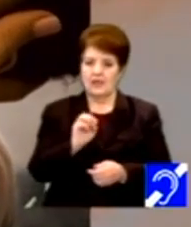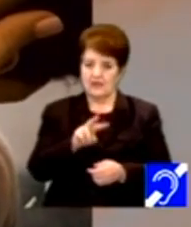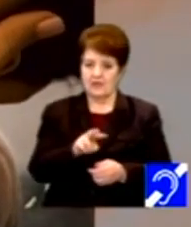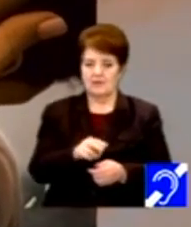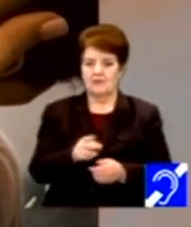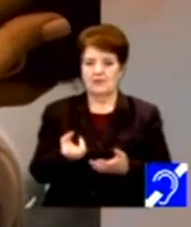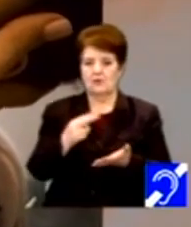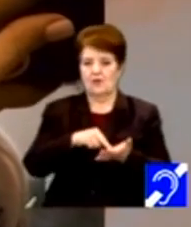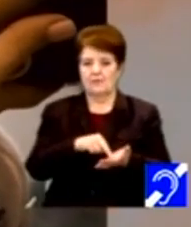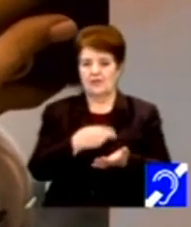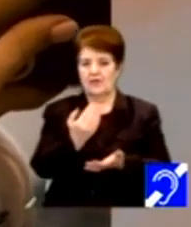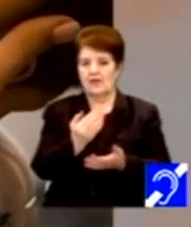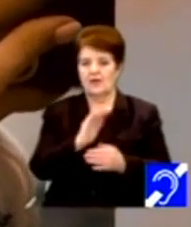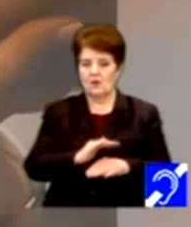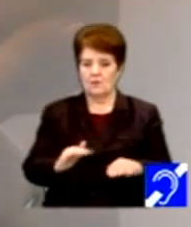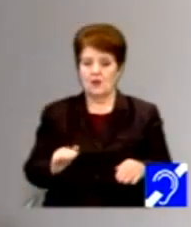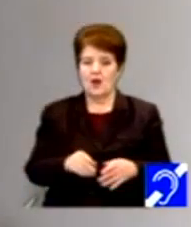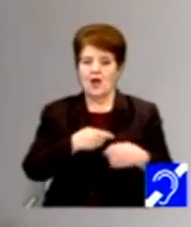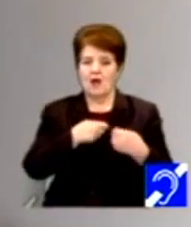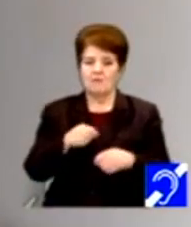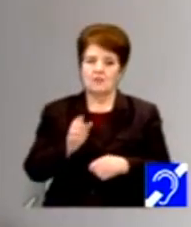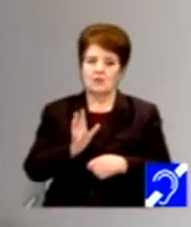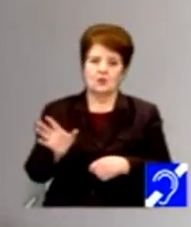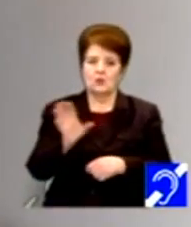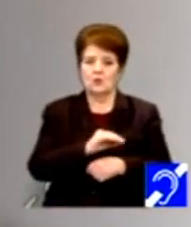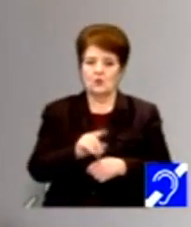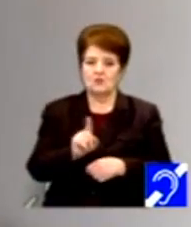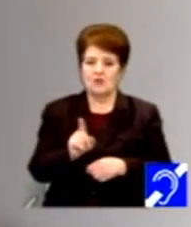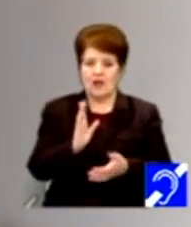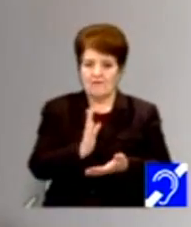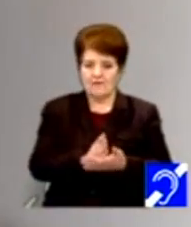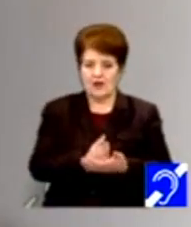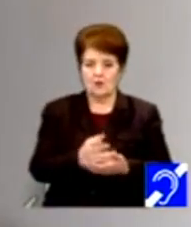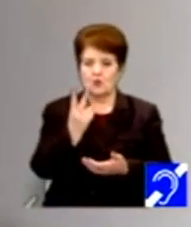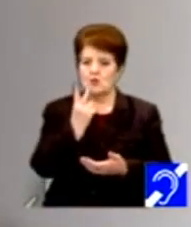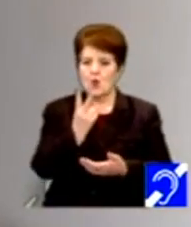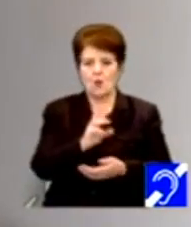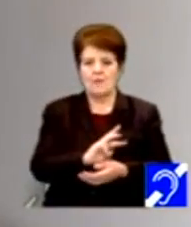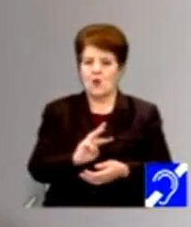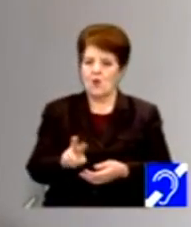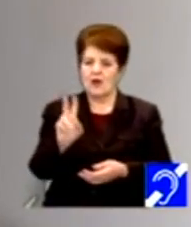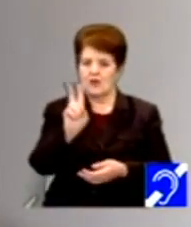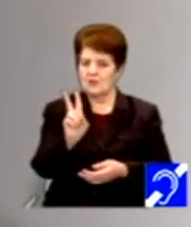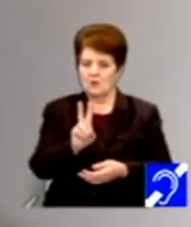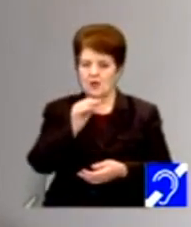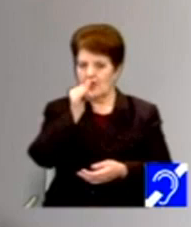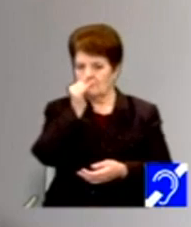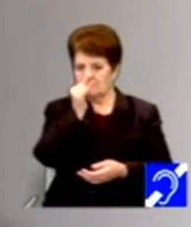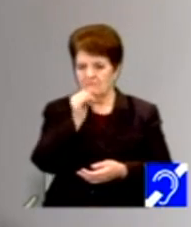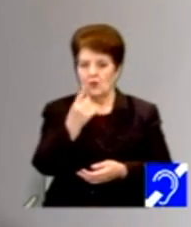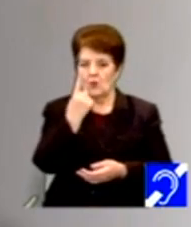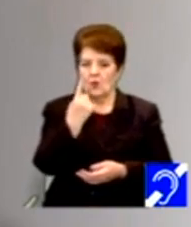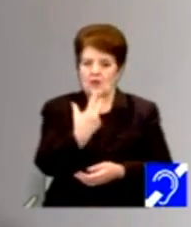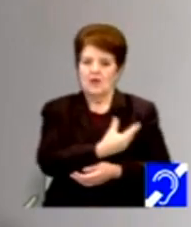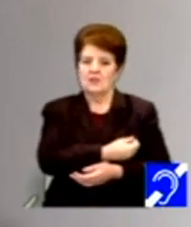pentru reabilitarea sa. Părinții au vândut tot ce aveau, dar nici de cum nu pot aduna 2 milioane de dolari, prețul unei singuri